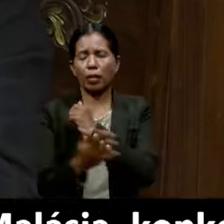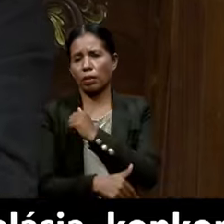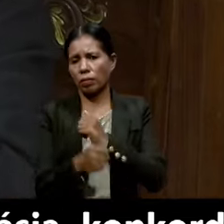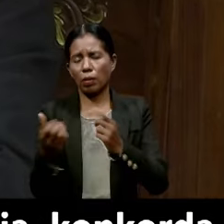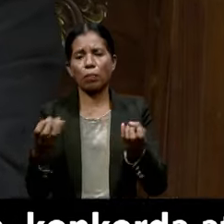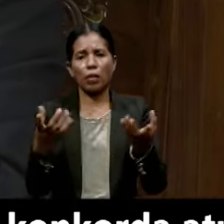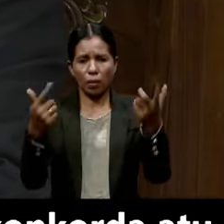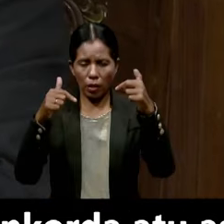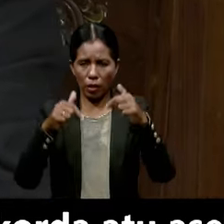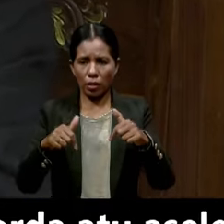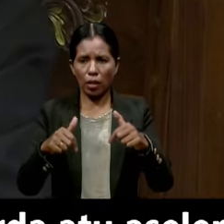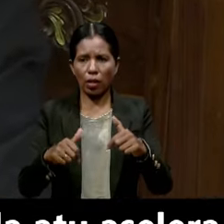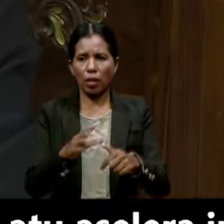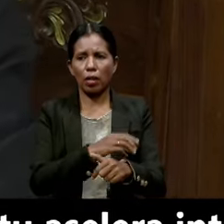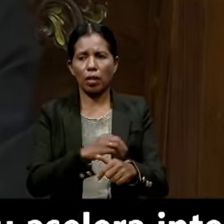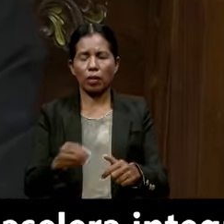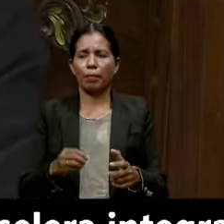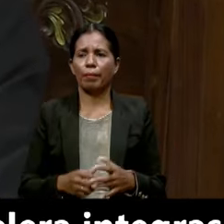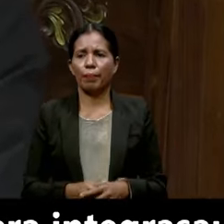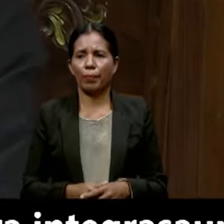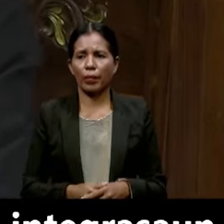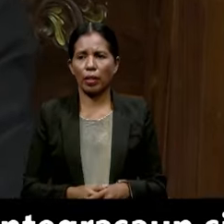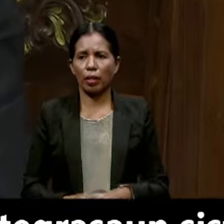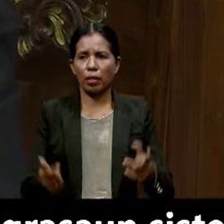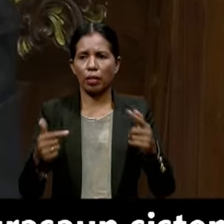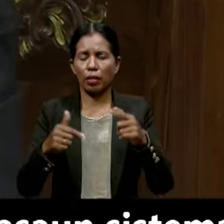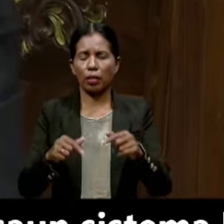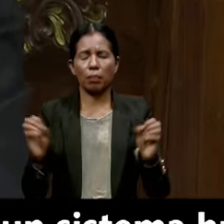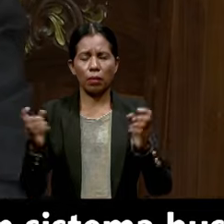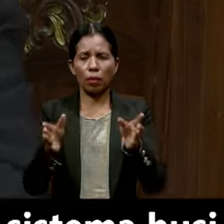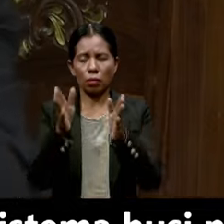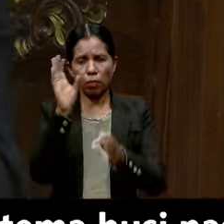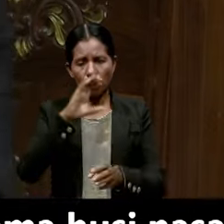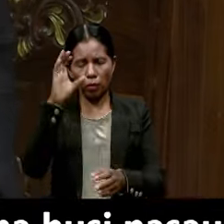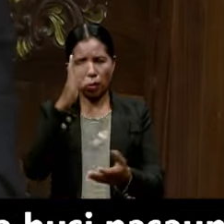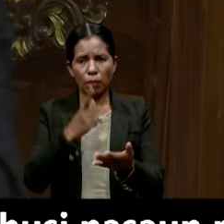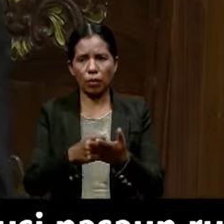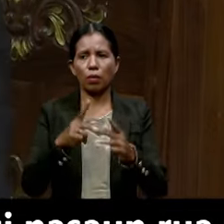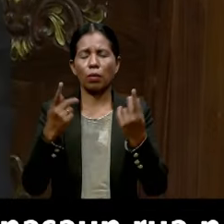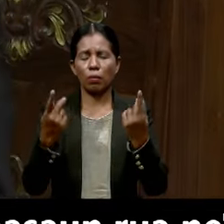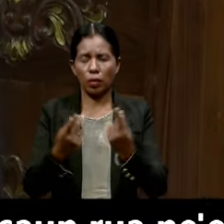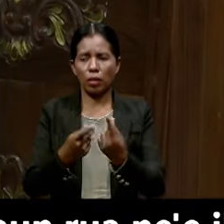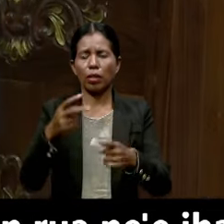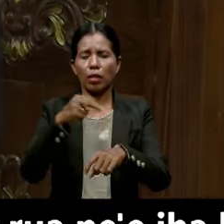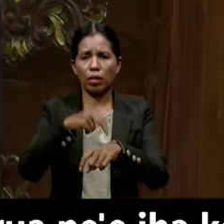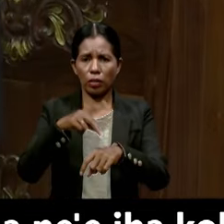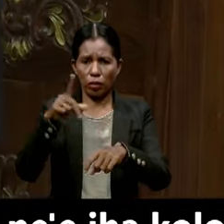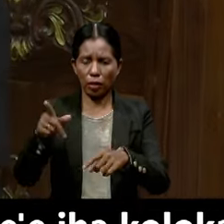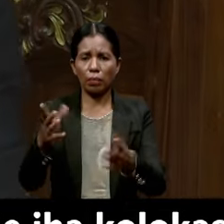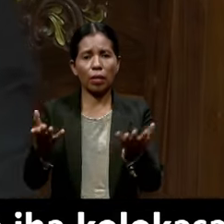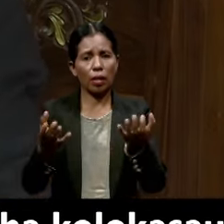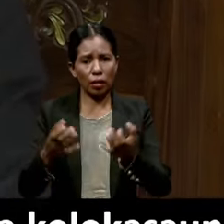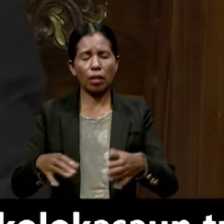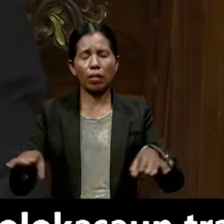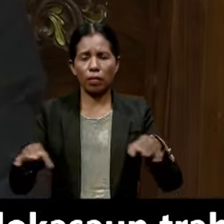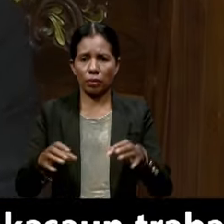de o setor privado nasional ne bukan proyek Mesir main lah buku projek. Ne empresa multinasional atau buah mendet mau buku projek